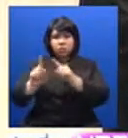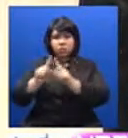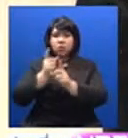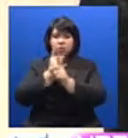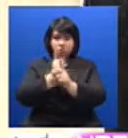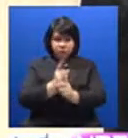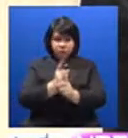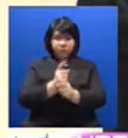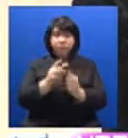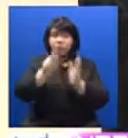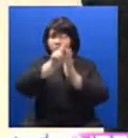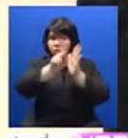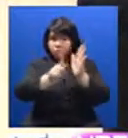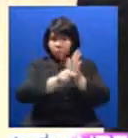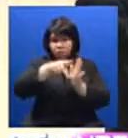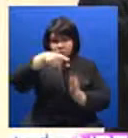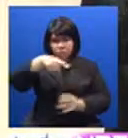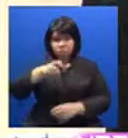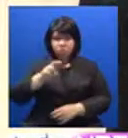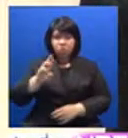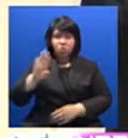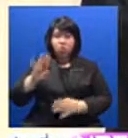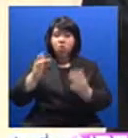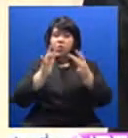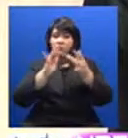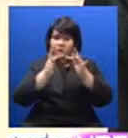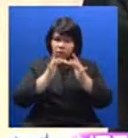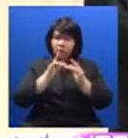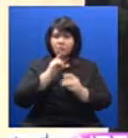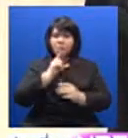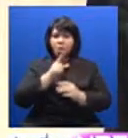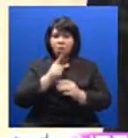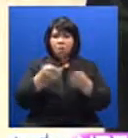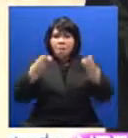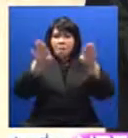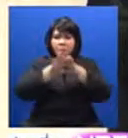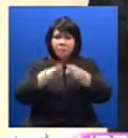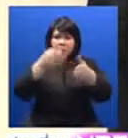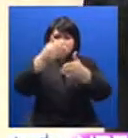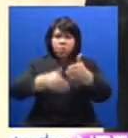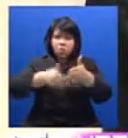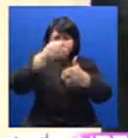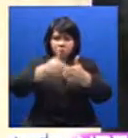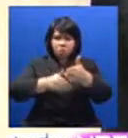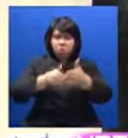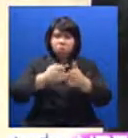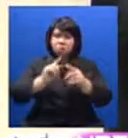ที่มีการออกกฎหมายร่างพรบไซเบอร์ยืนยันไม่ใช่การปิดกั้นการเข้าถึงโซเชียลมีเดีย